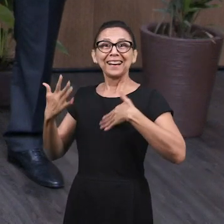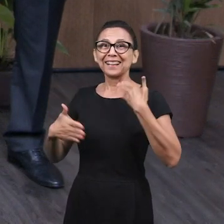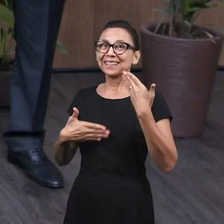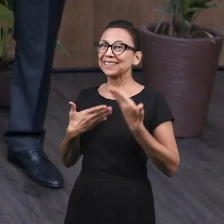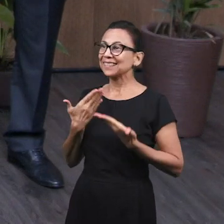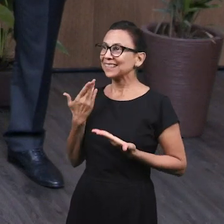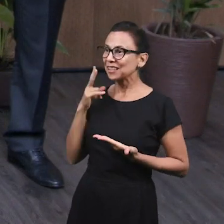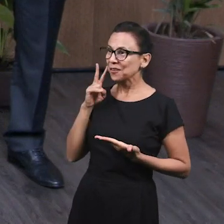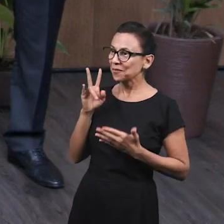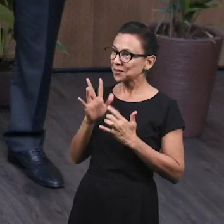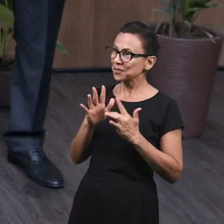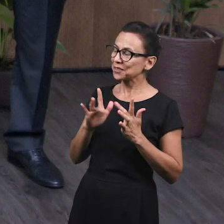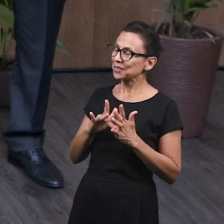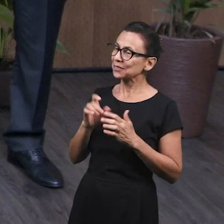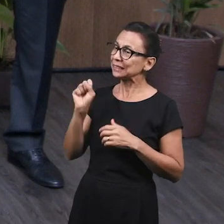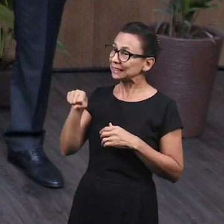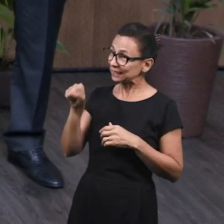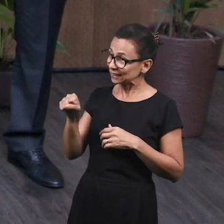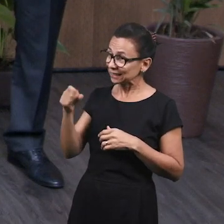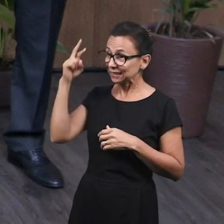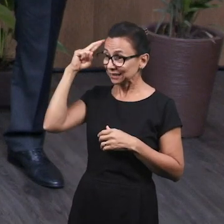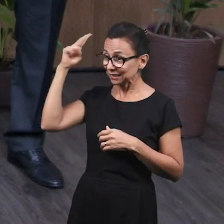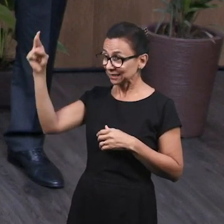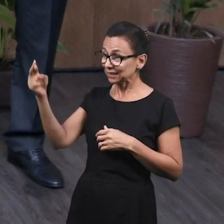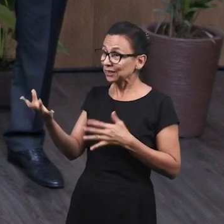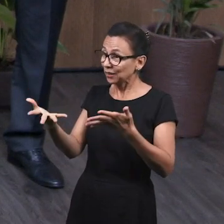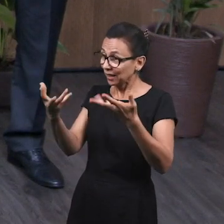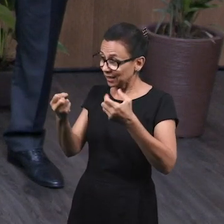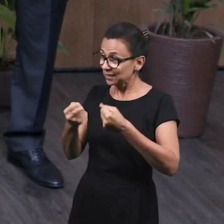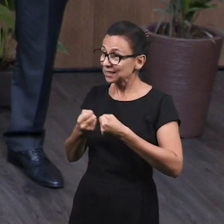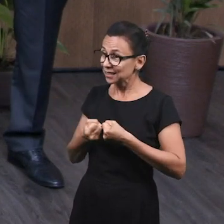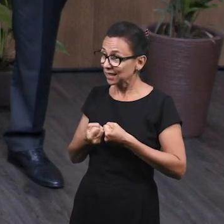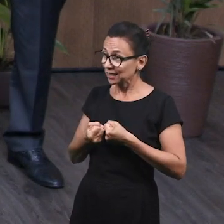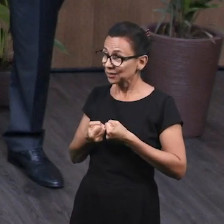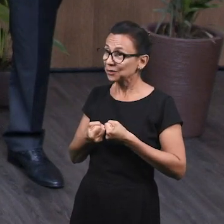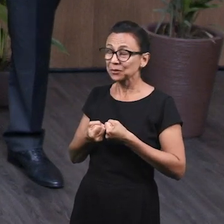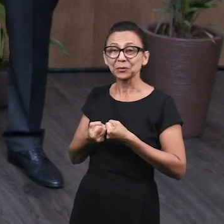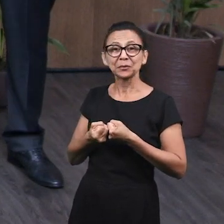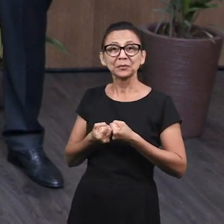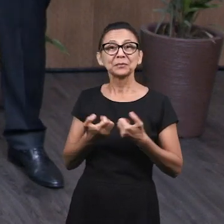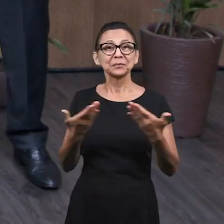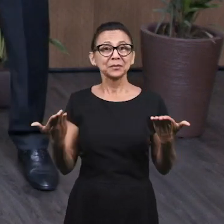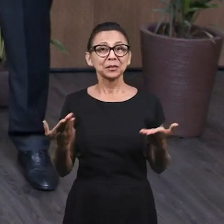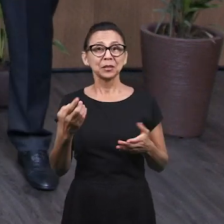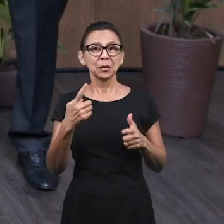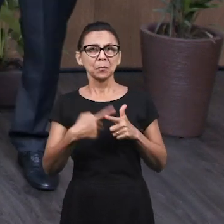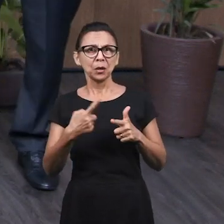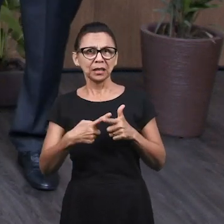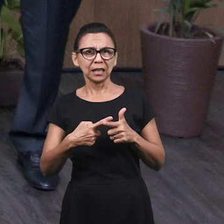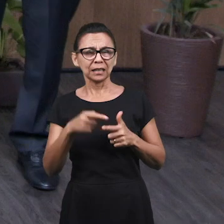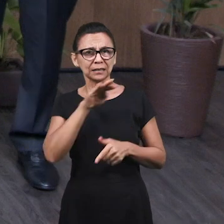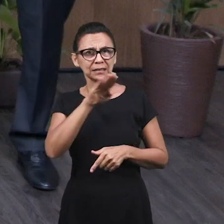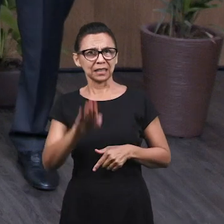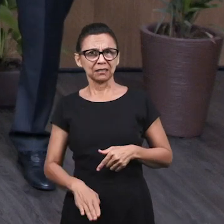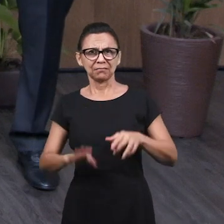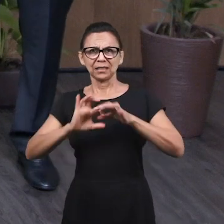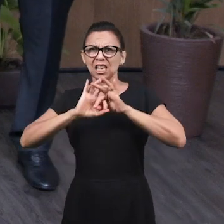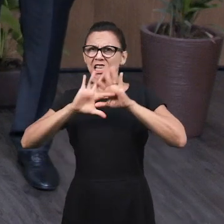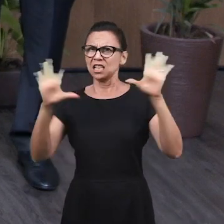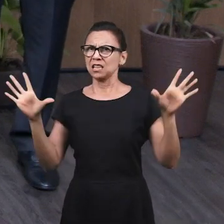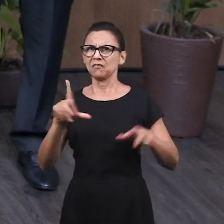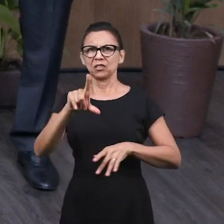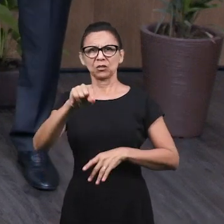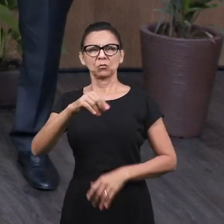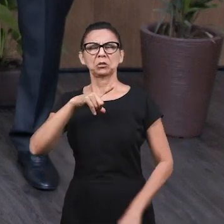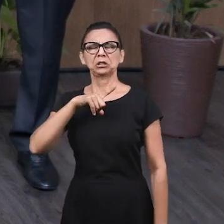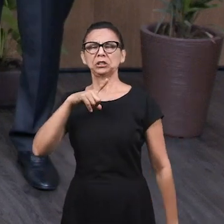accepté son appel. Il a exercé le libre arbitre. Mais des oppositions ne sont